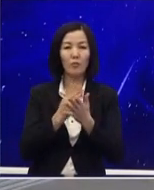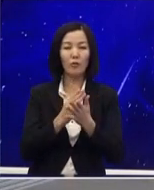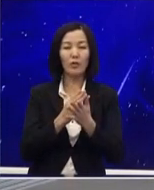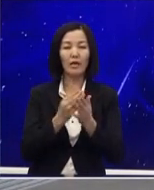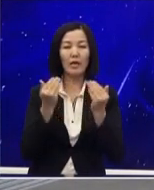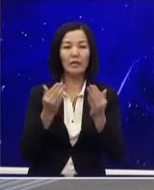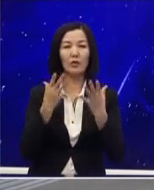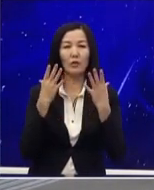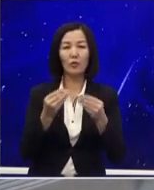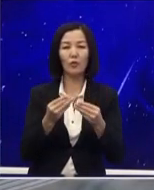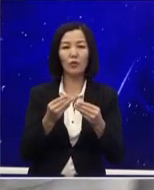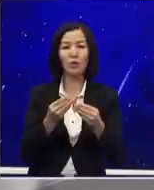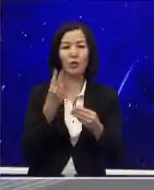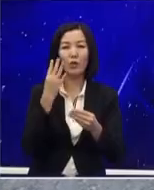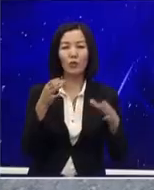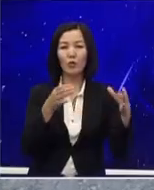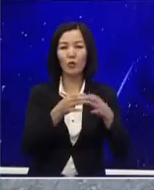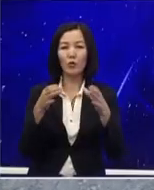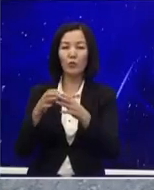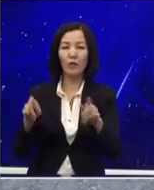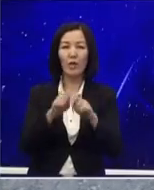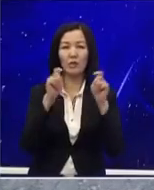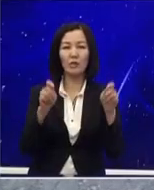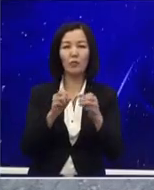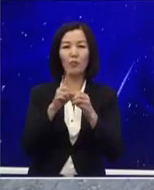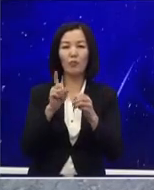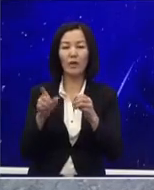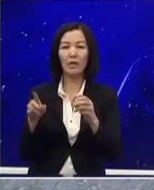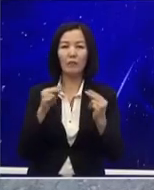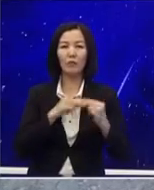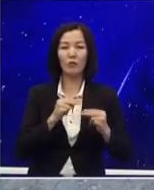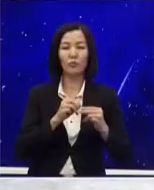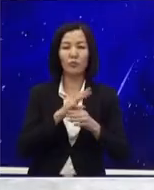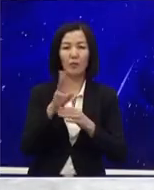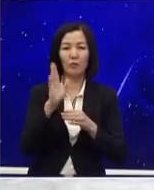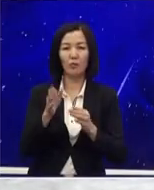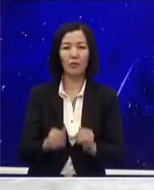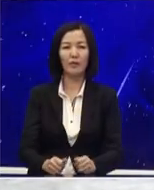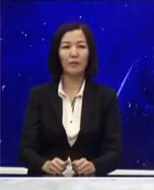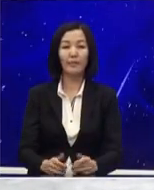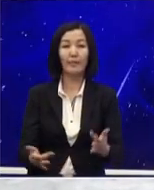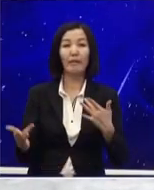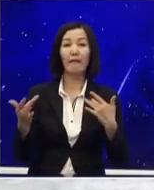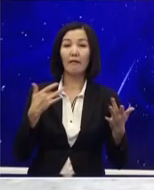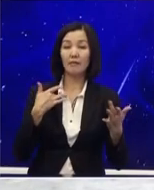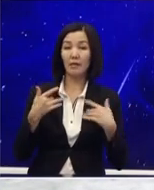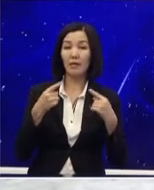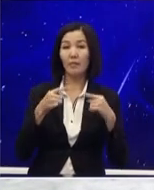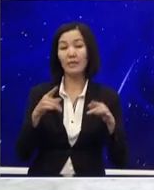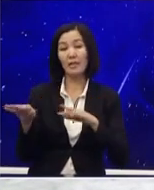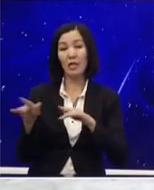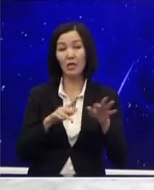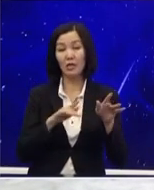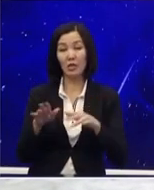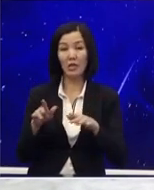Мамандардың айтуынша, мұнда 4 үйірме ашылып, 11 адамды тұрақты жұмыспен қамту көзделген. концерттер болсын, басқадай бір